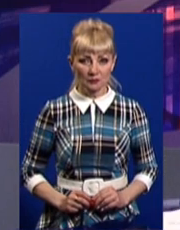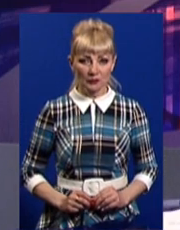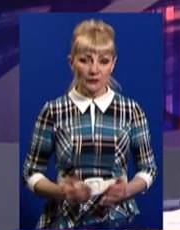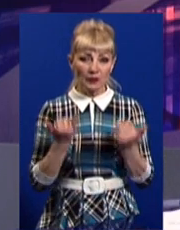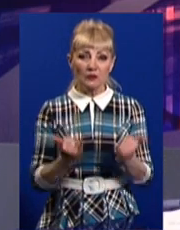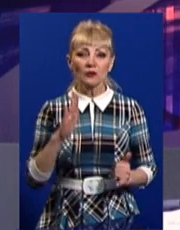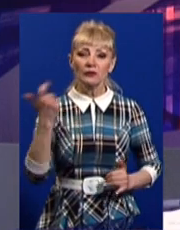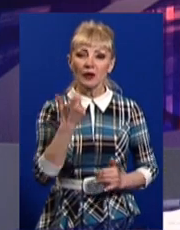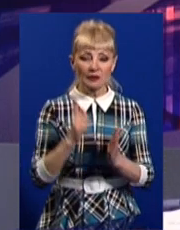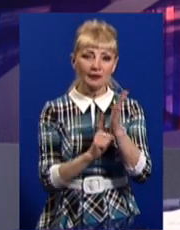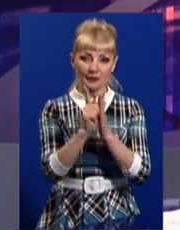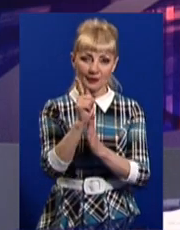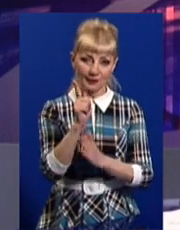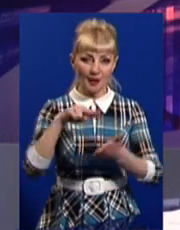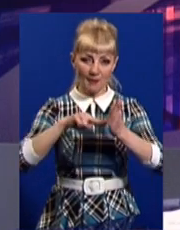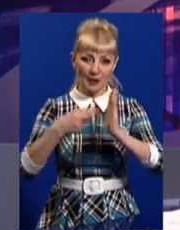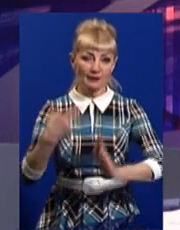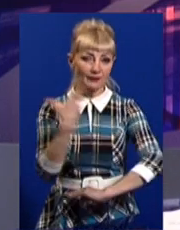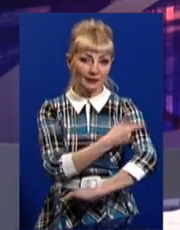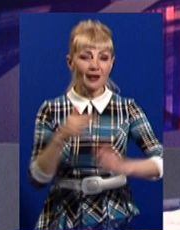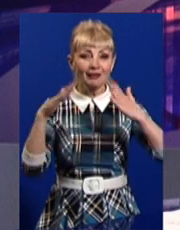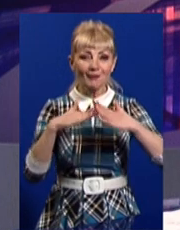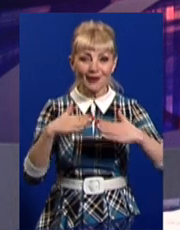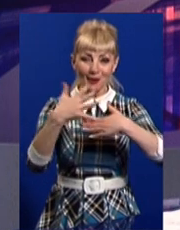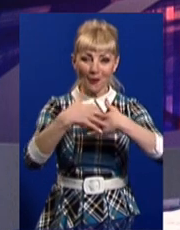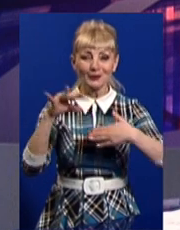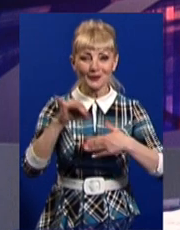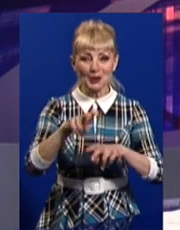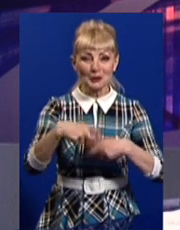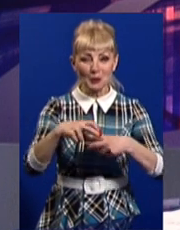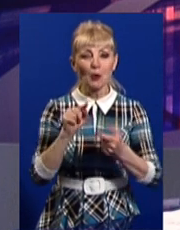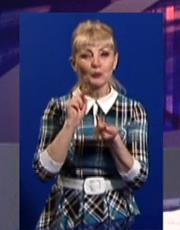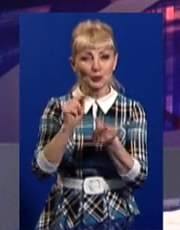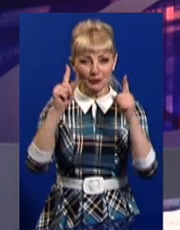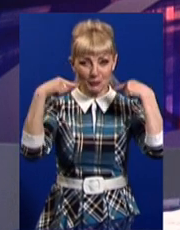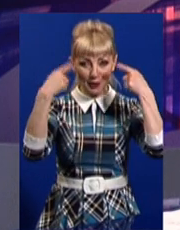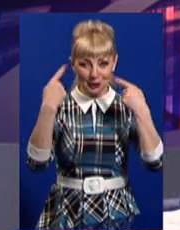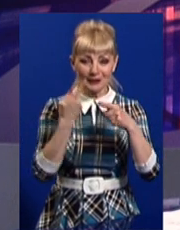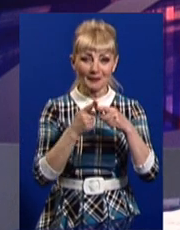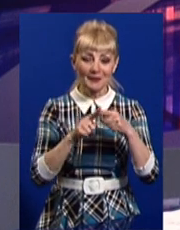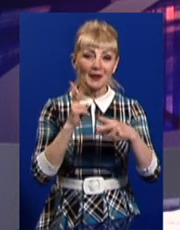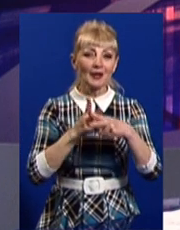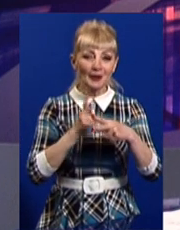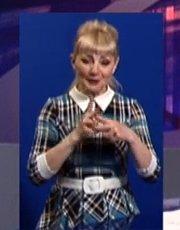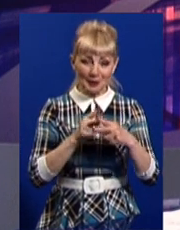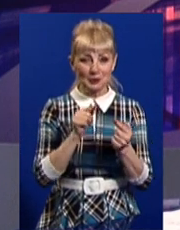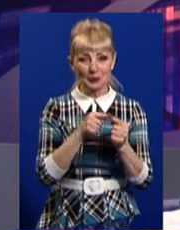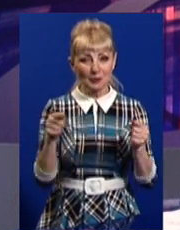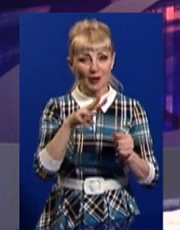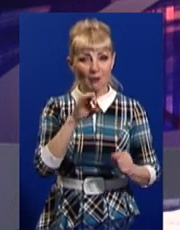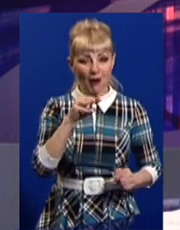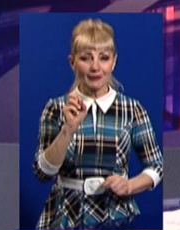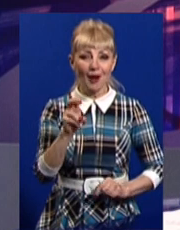Від сьогодні в Харкові розпочалась планова вакцинація домашніх котів та собак проти сказу. Ветеринарні лікарі протягом березня та